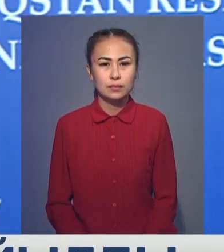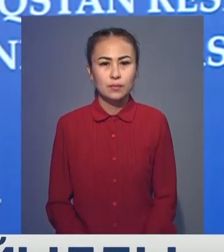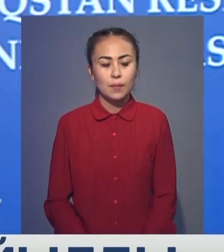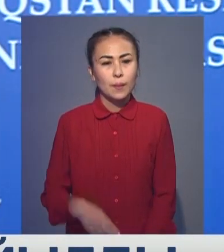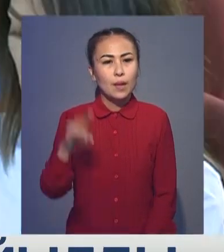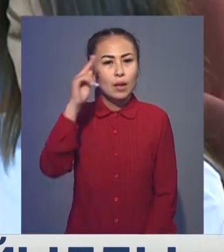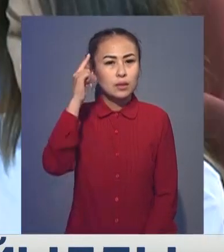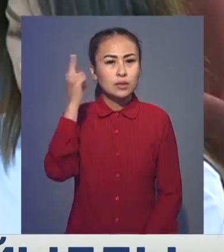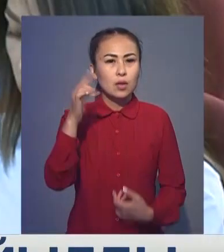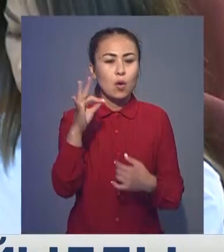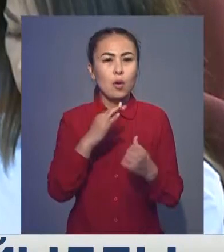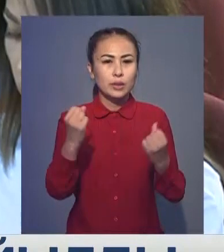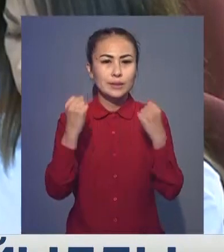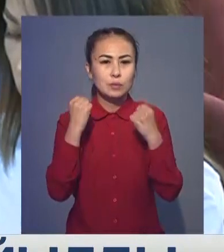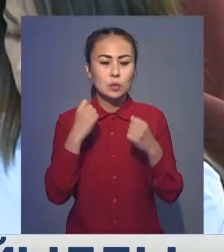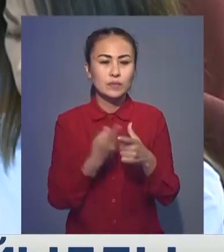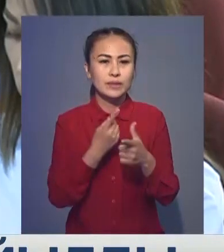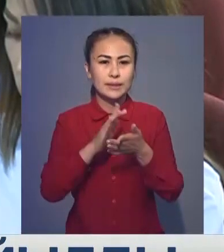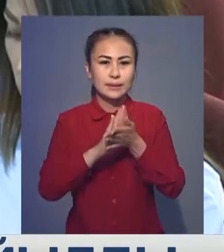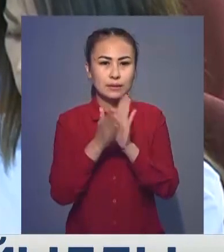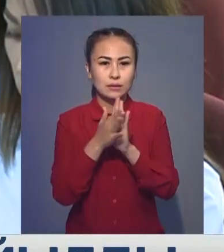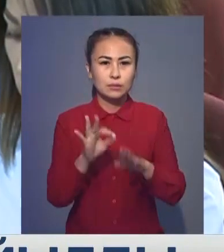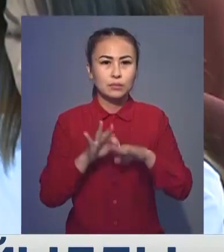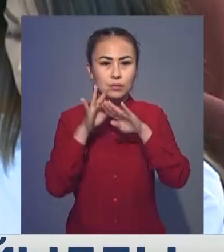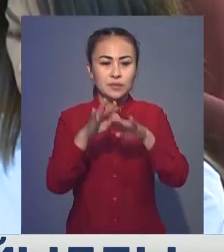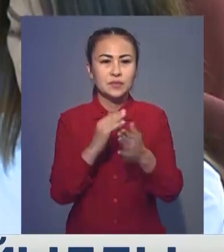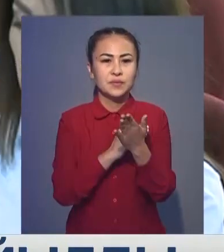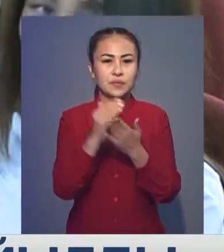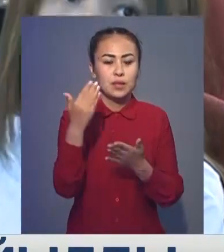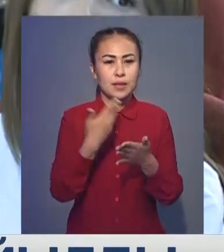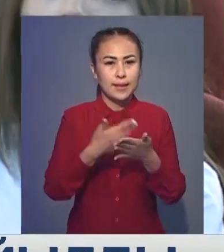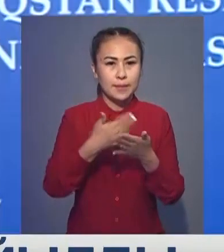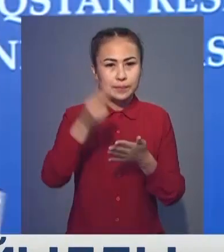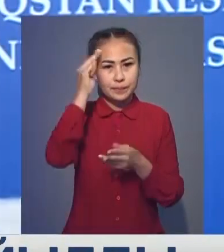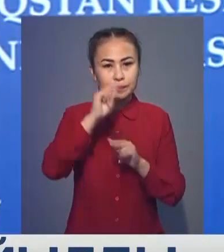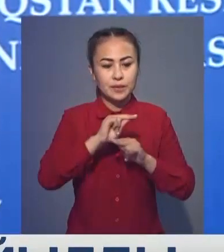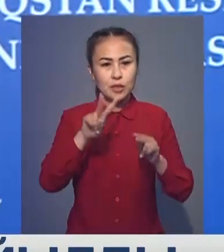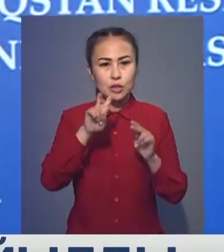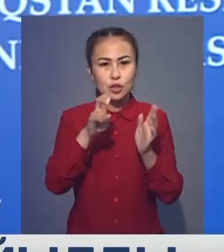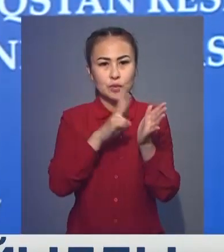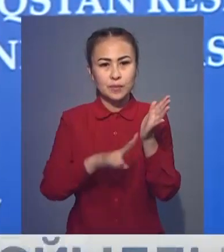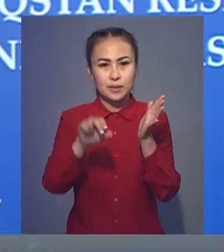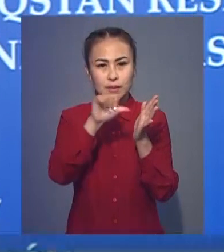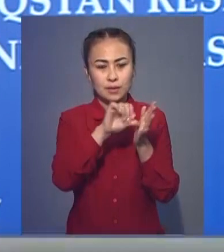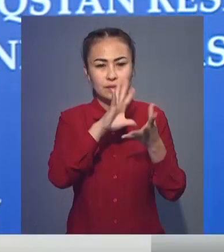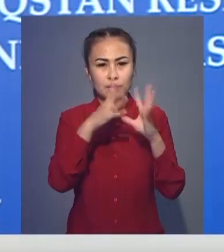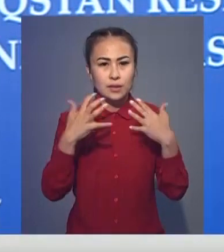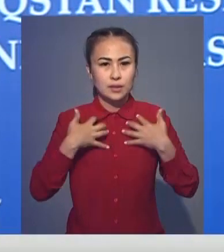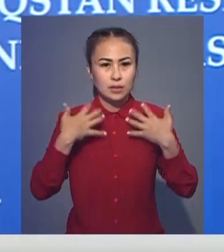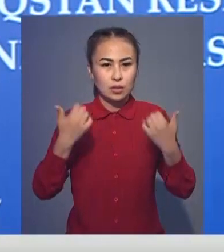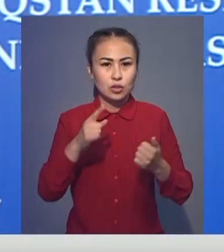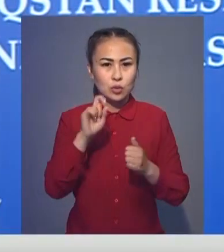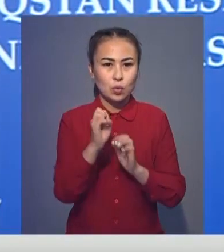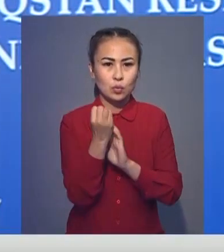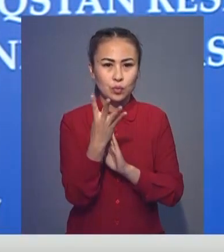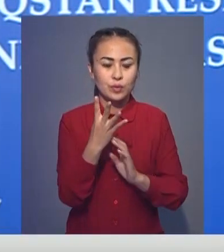Білім, медицина, спорт саласында жасалған келісімшарттардың көрсеткіші жоғары. Мәселен, білім беруде 276, денсаулық сақтауда 114, тұрғын